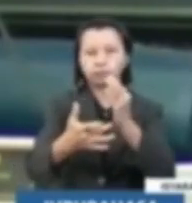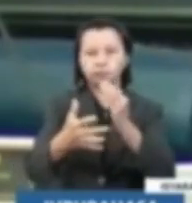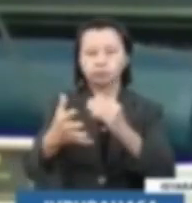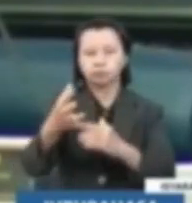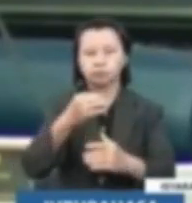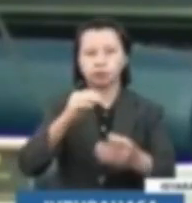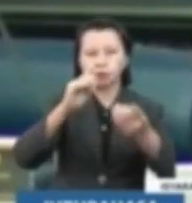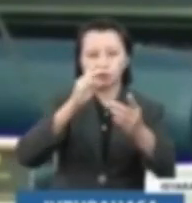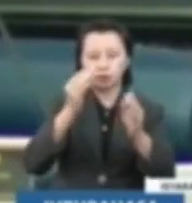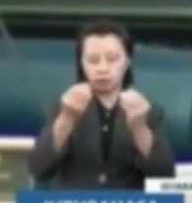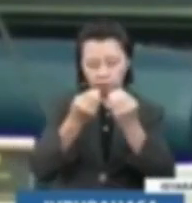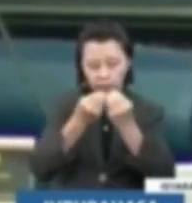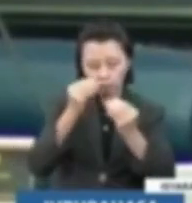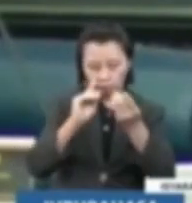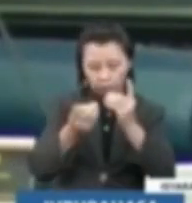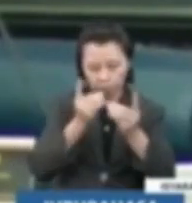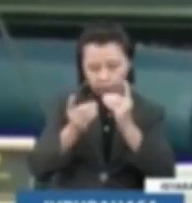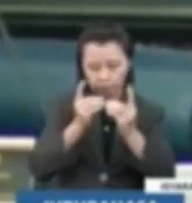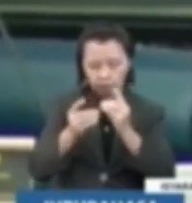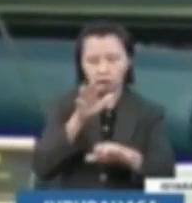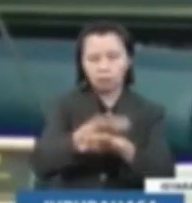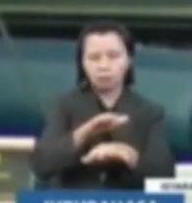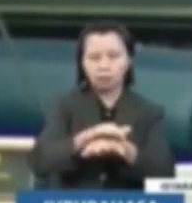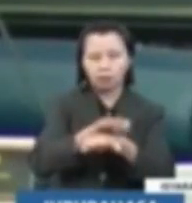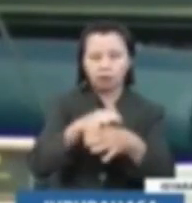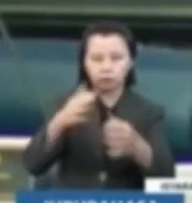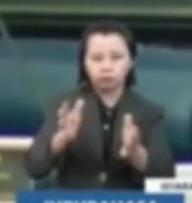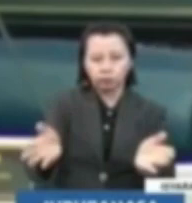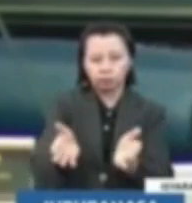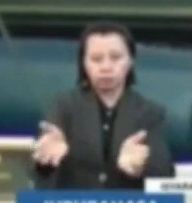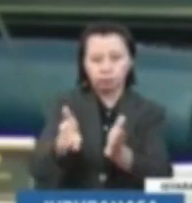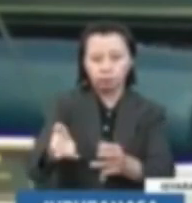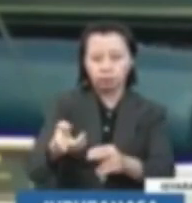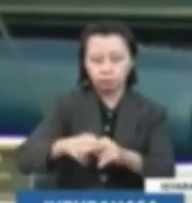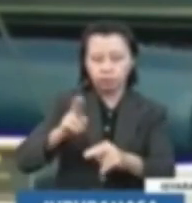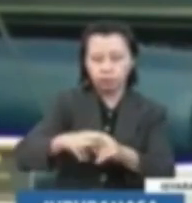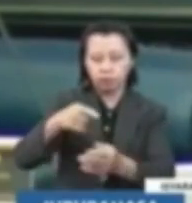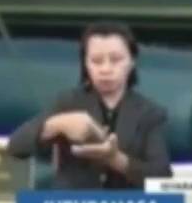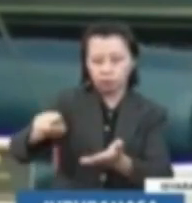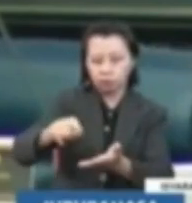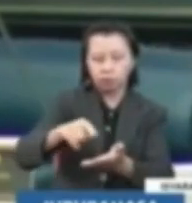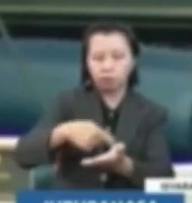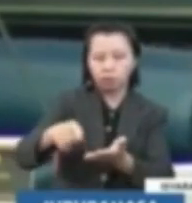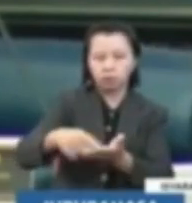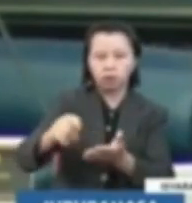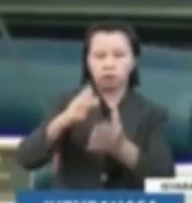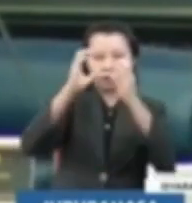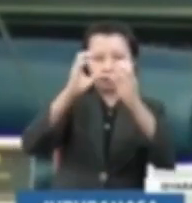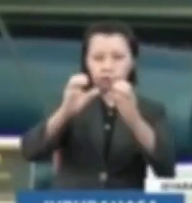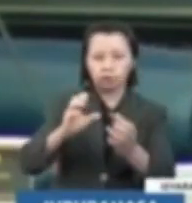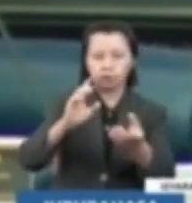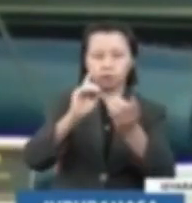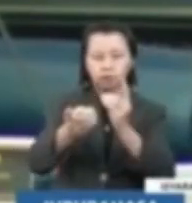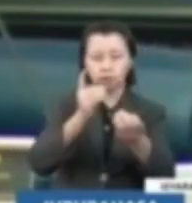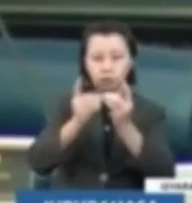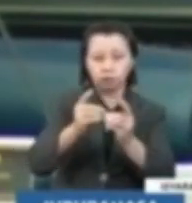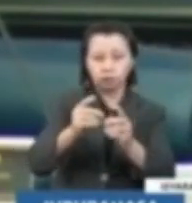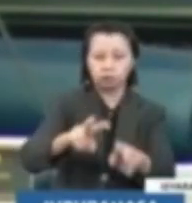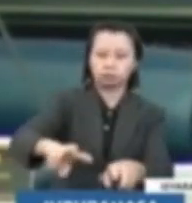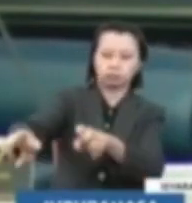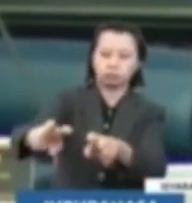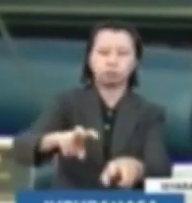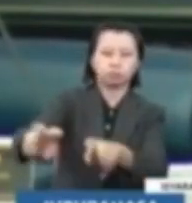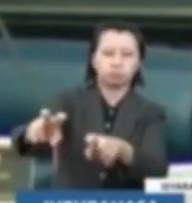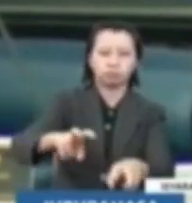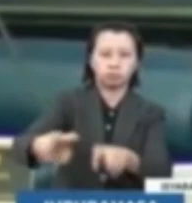kadar pendigitalan yang semakin pesat telah mendorong kepada peningkatan penggunaan pembayaran secara digital. Landscape